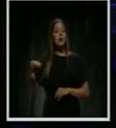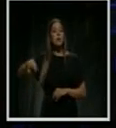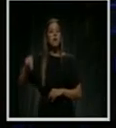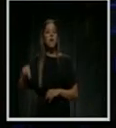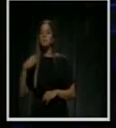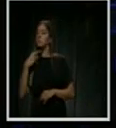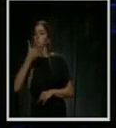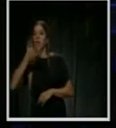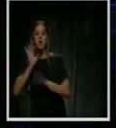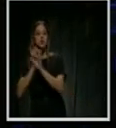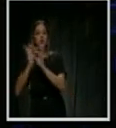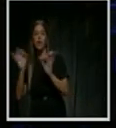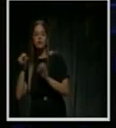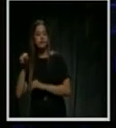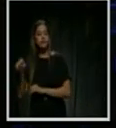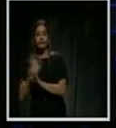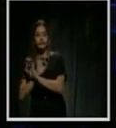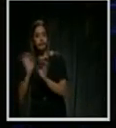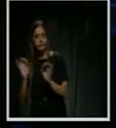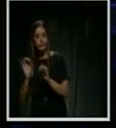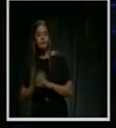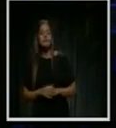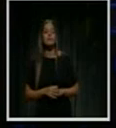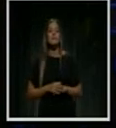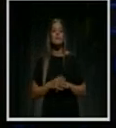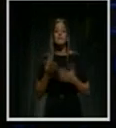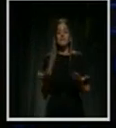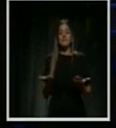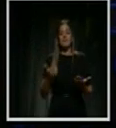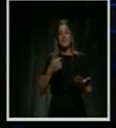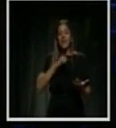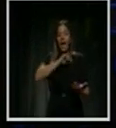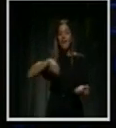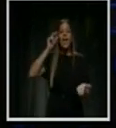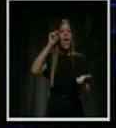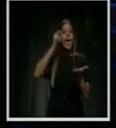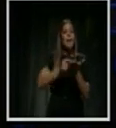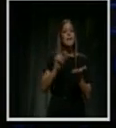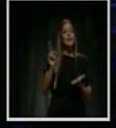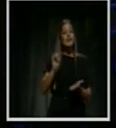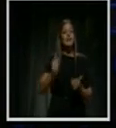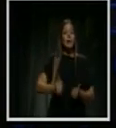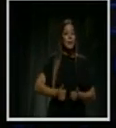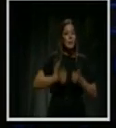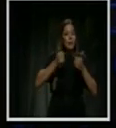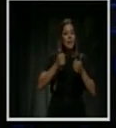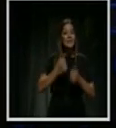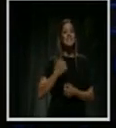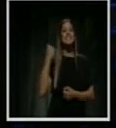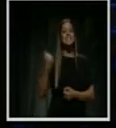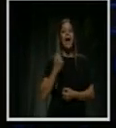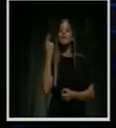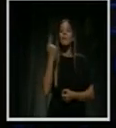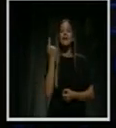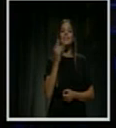l-oppożizzjoni baħħ assolut u għalhekk illi verament aħna nemnu illi s-saħħa hija tal-Awċin